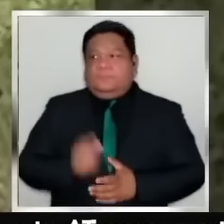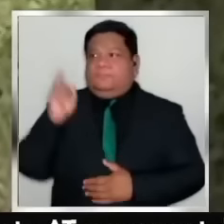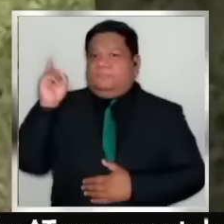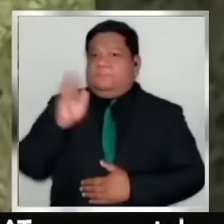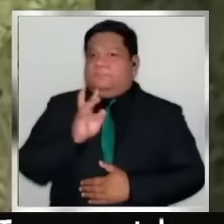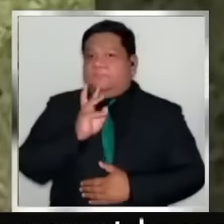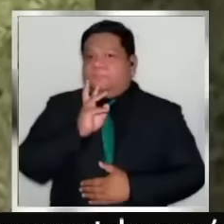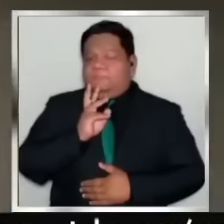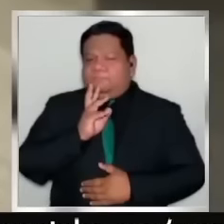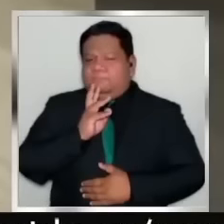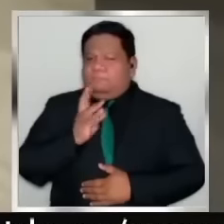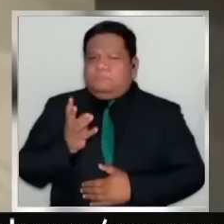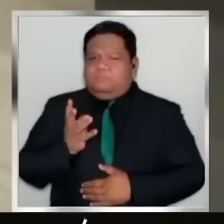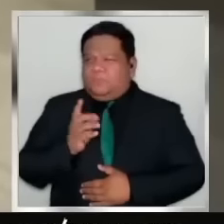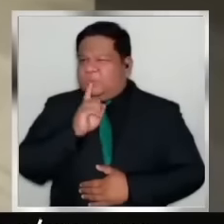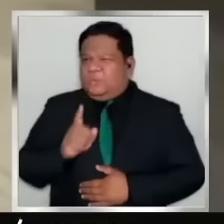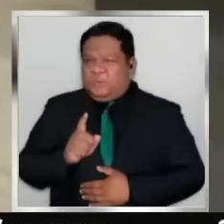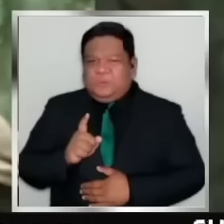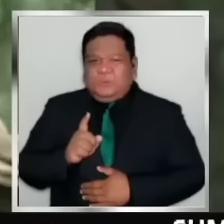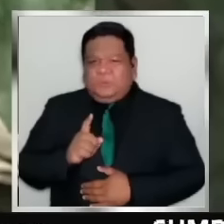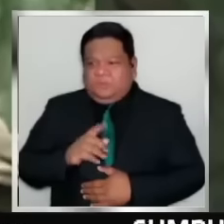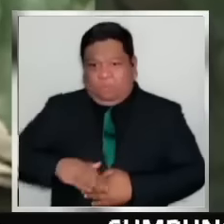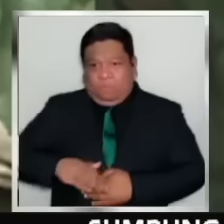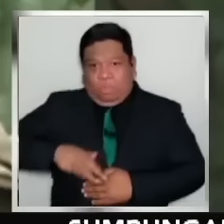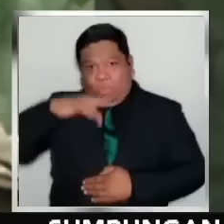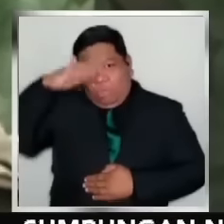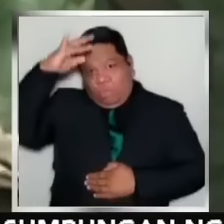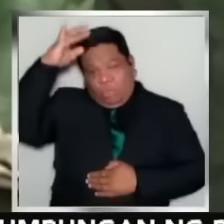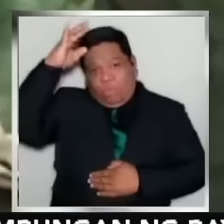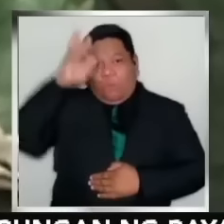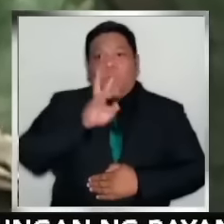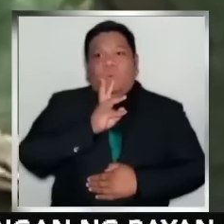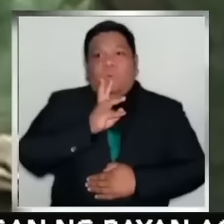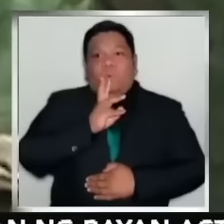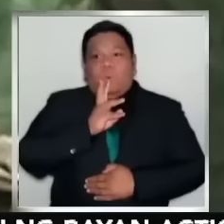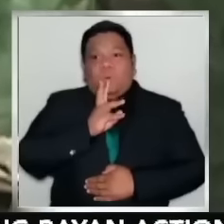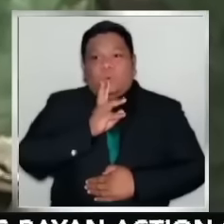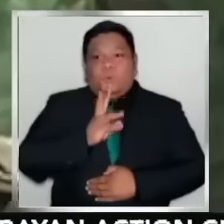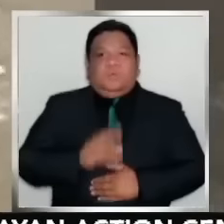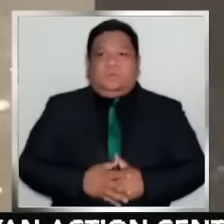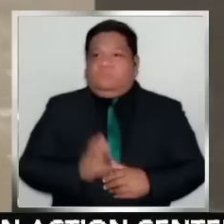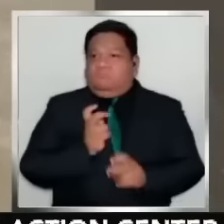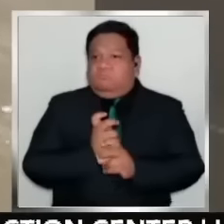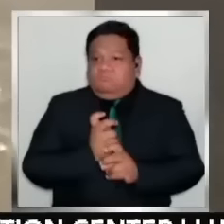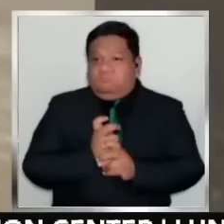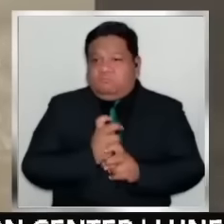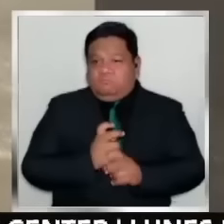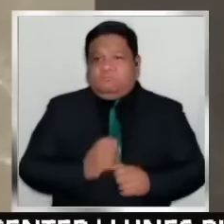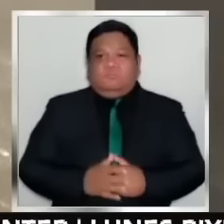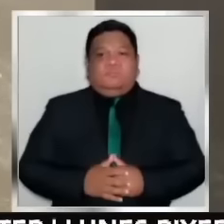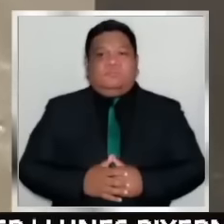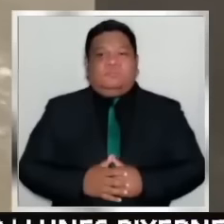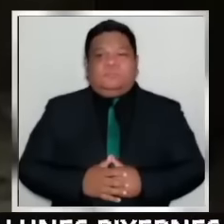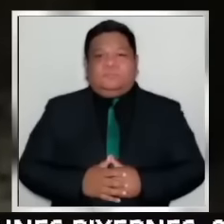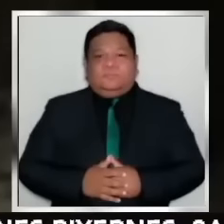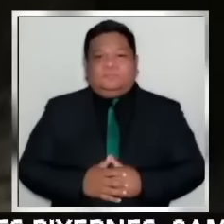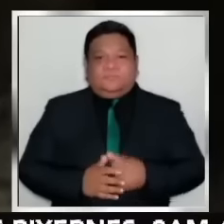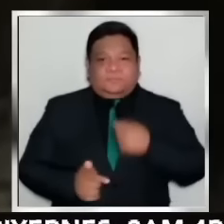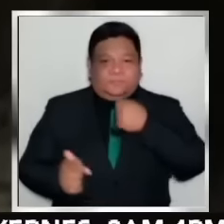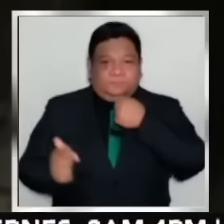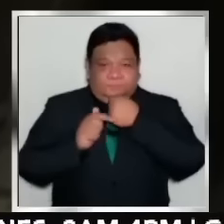ng tubig sa ulo niya mo. Dito naman sa barangay Tabugon, highway lang ang naghihiwalay sa bahay ni Melissa at ng umapaw na